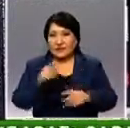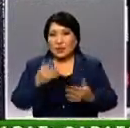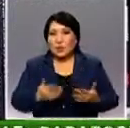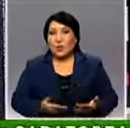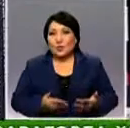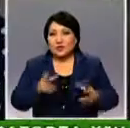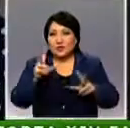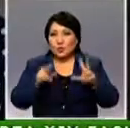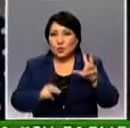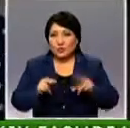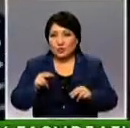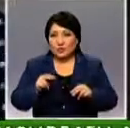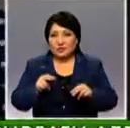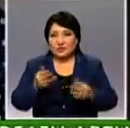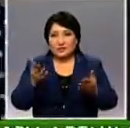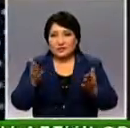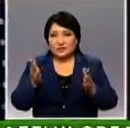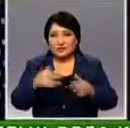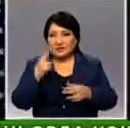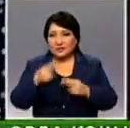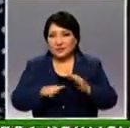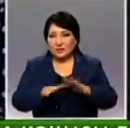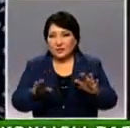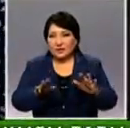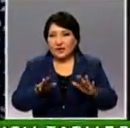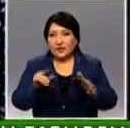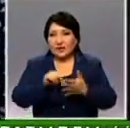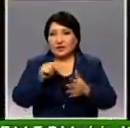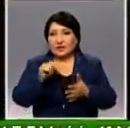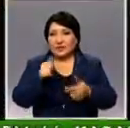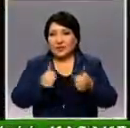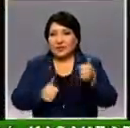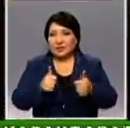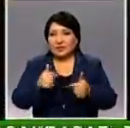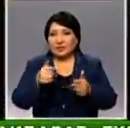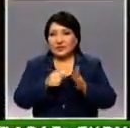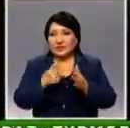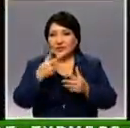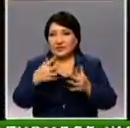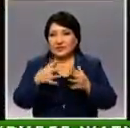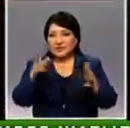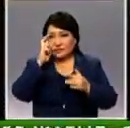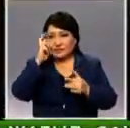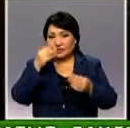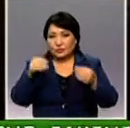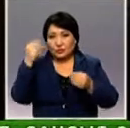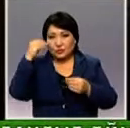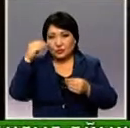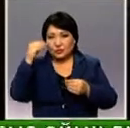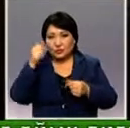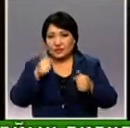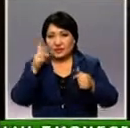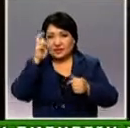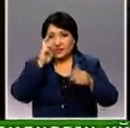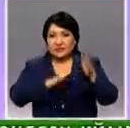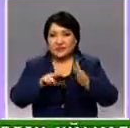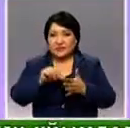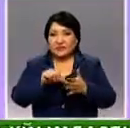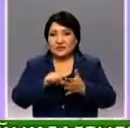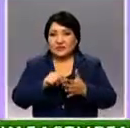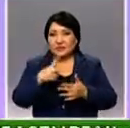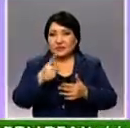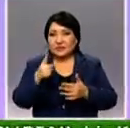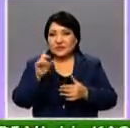итермелейтін ән деп ойлаймын. Биыл байқауға 20-дан аса түркі елі қатыспақ. Ән бәсекесінің жеңімпазы Қазан қаласында 21 қараша